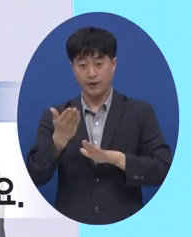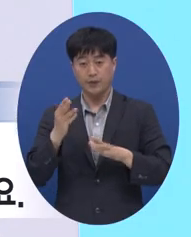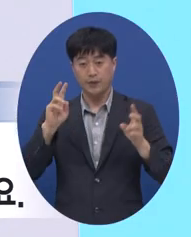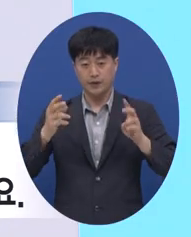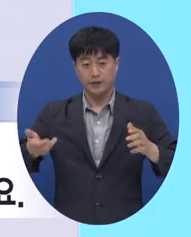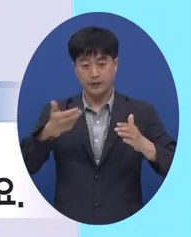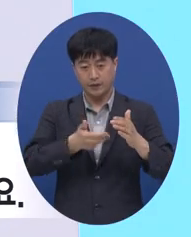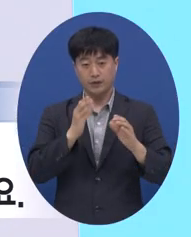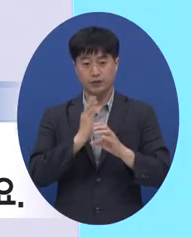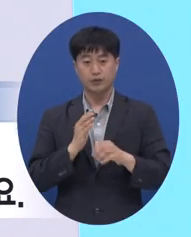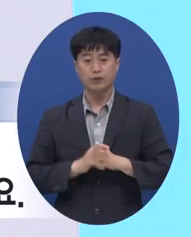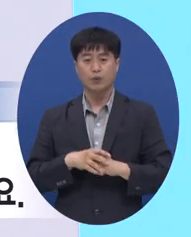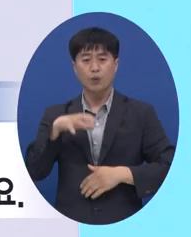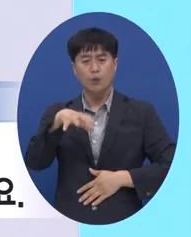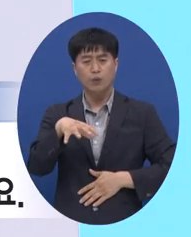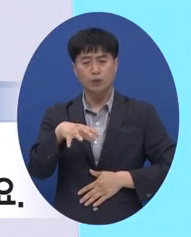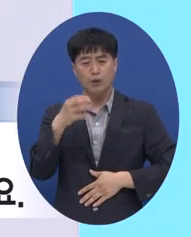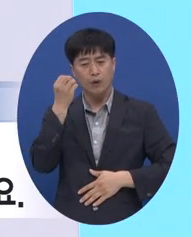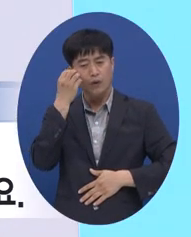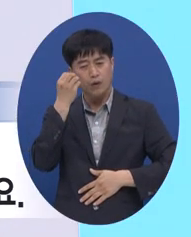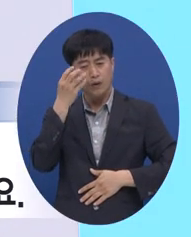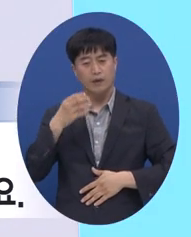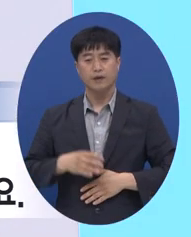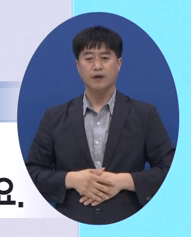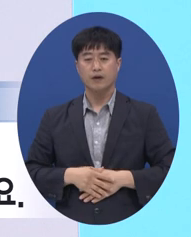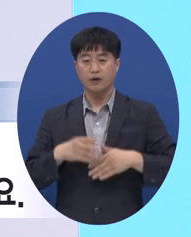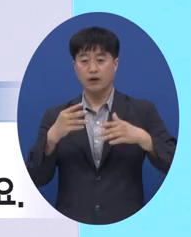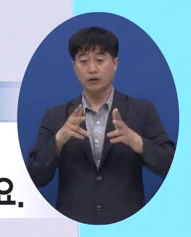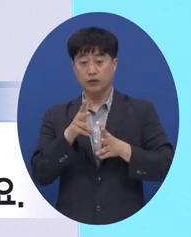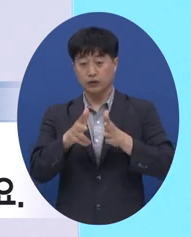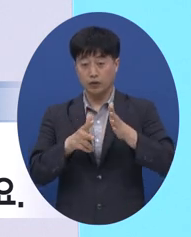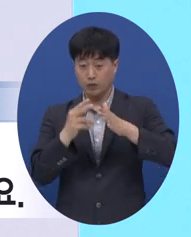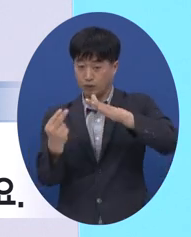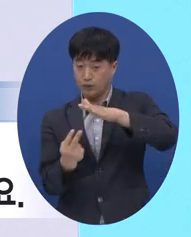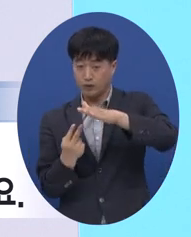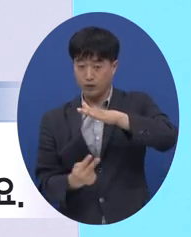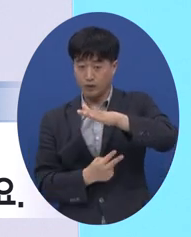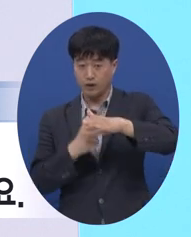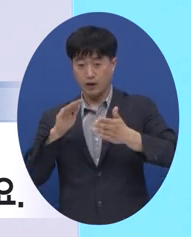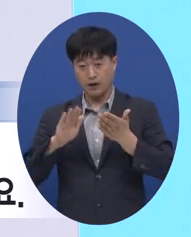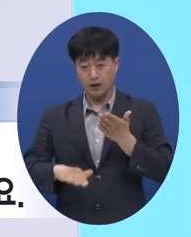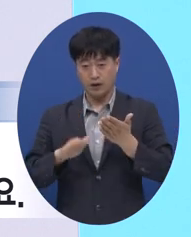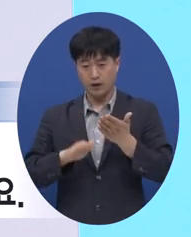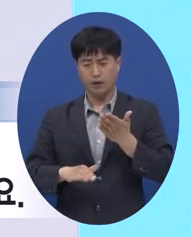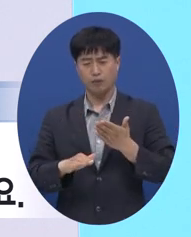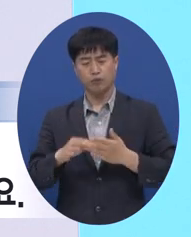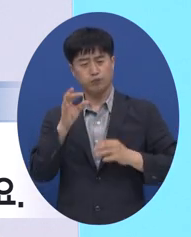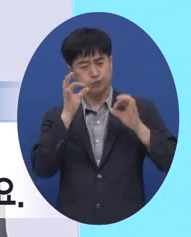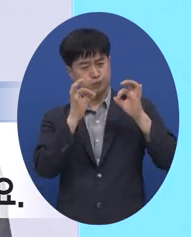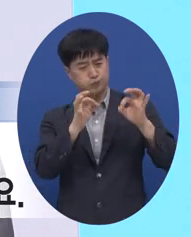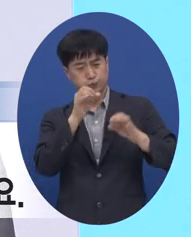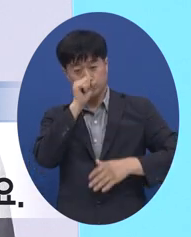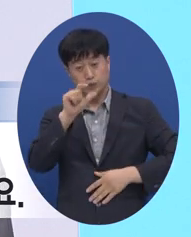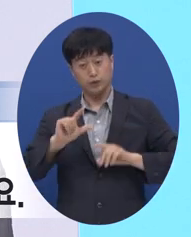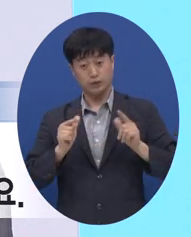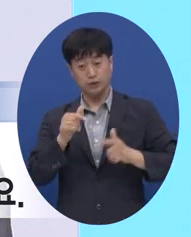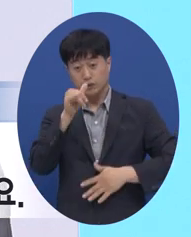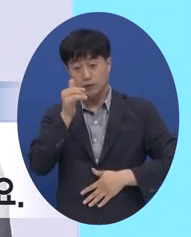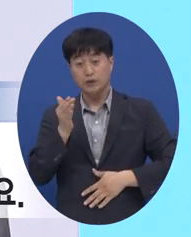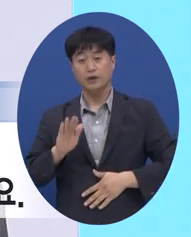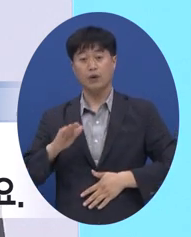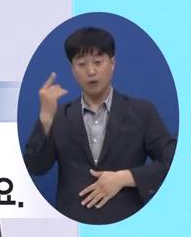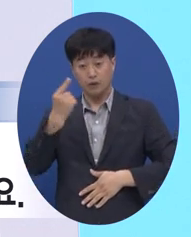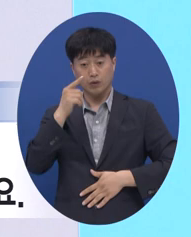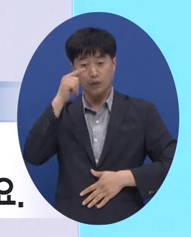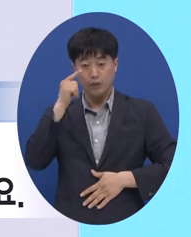공간 자체가 굉장히 흥미로웠어요. 그러니까 철도 교량 아래라는 조금 좀안 좋은 시각도 있을 수 있었는데